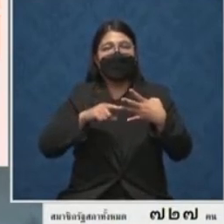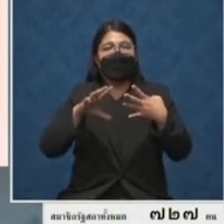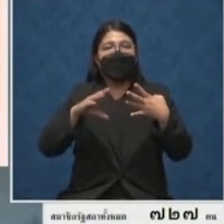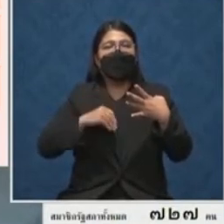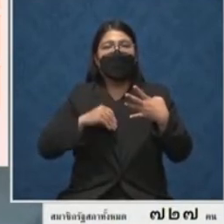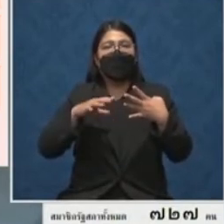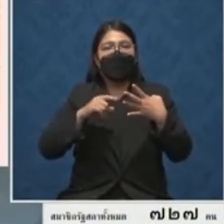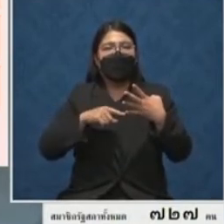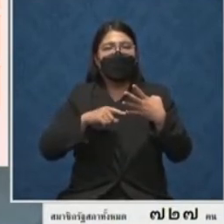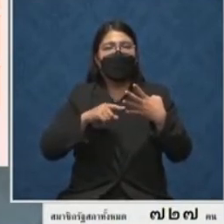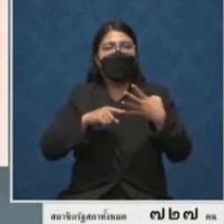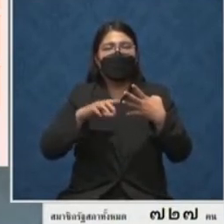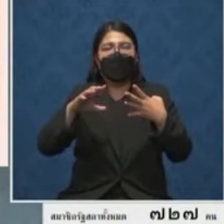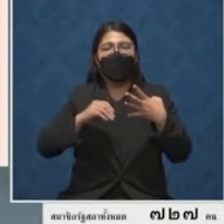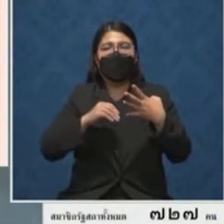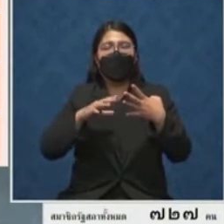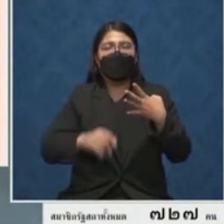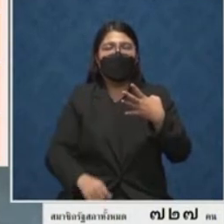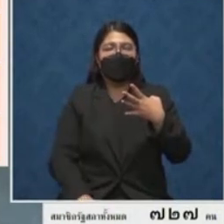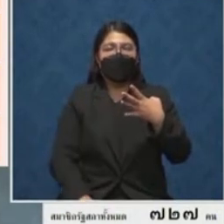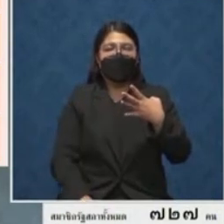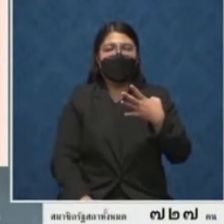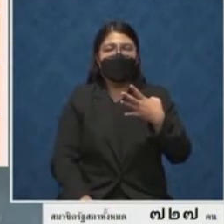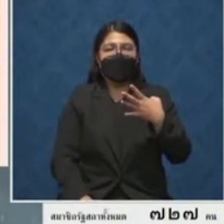การ4ไม่รับหลักการครับ